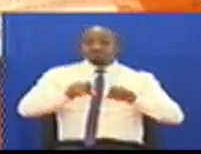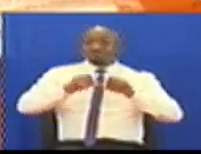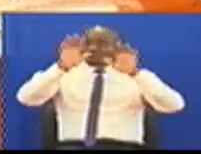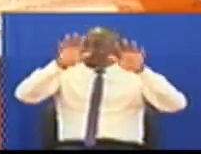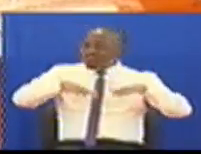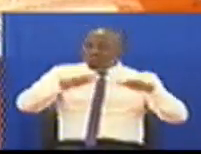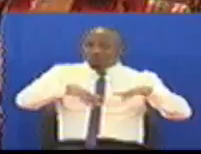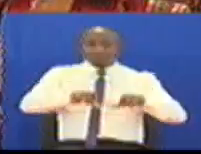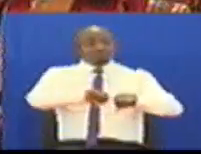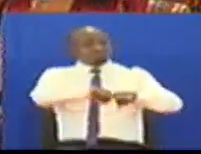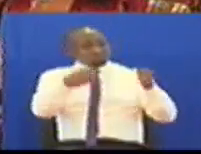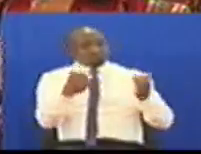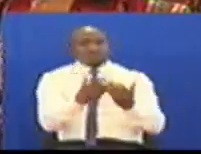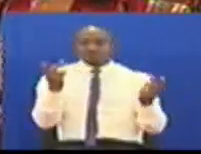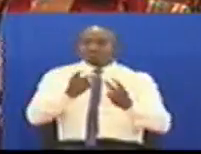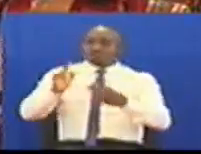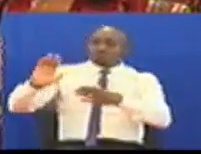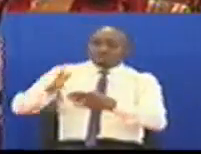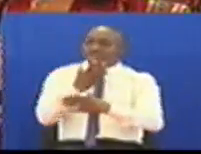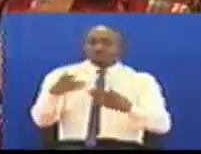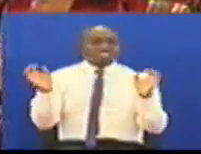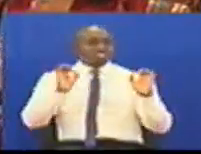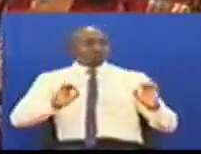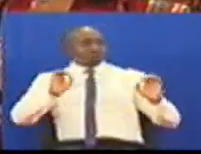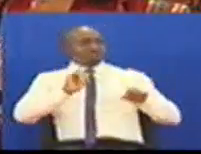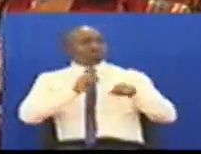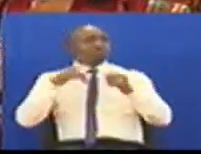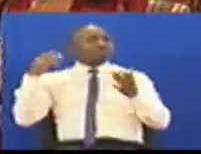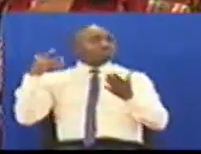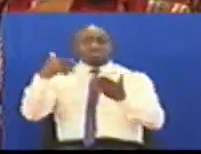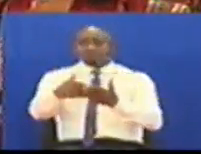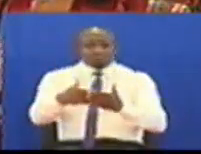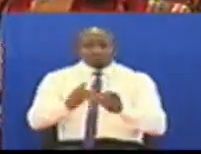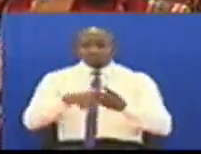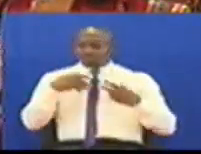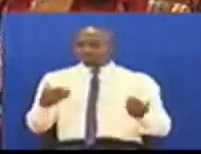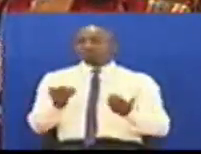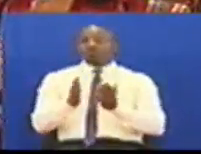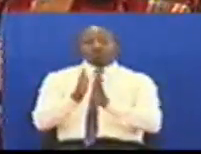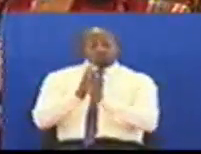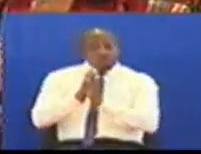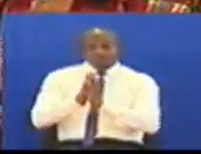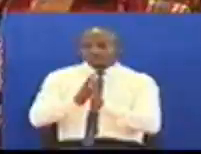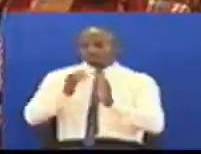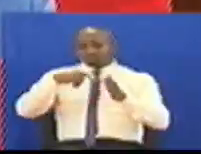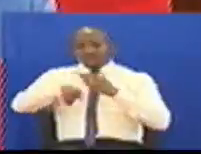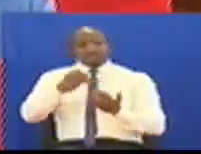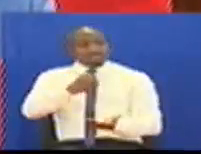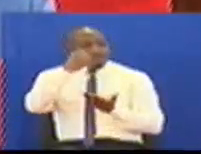na kutokukarabatiwa kwa muda mrefu. Kwa hiyo nilikuwa nakuomba sana mheshimiwa waziri, na katika bajeti yako